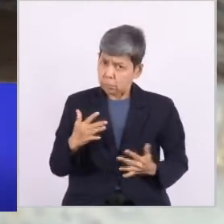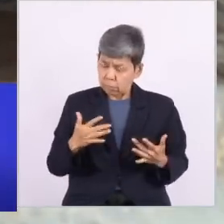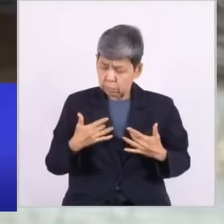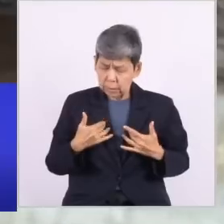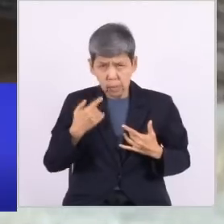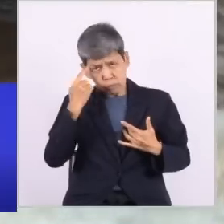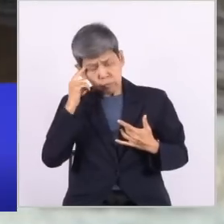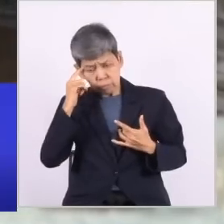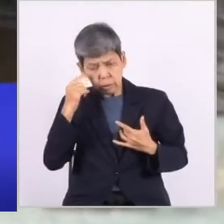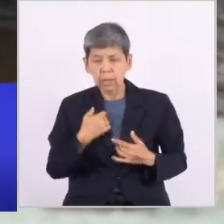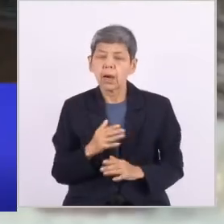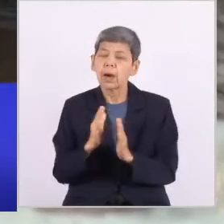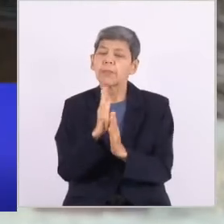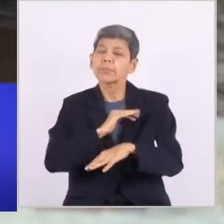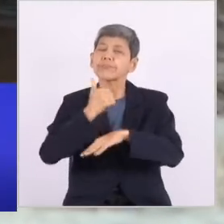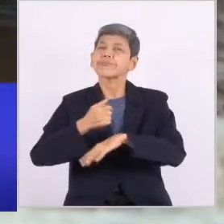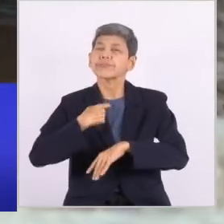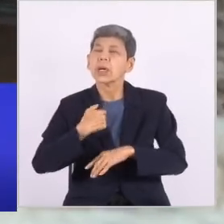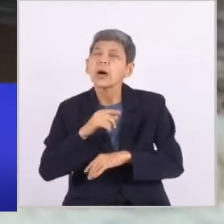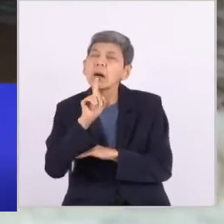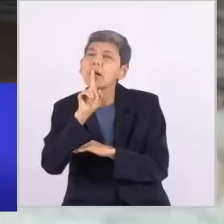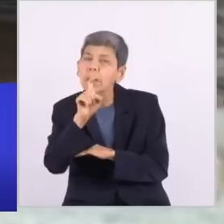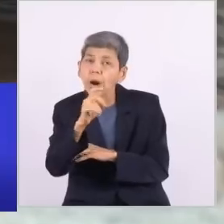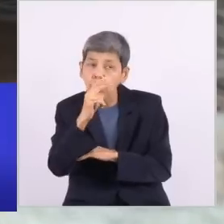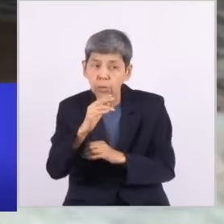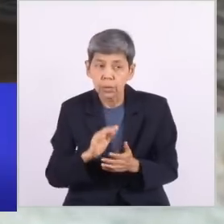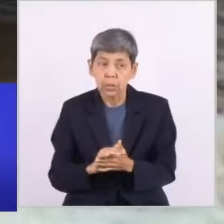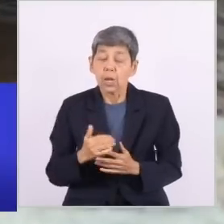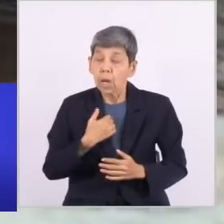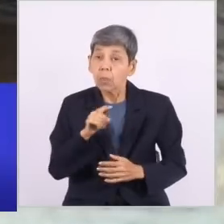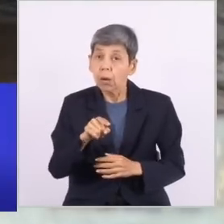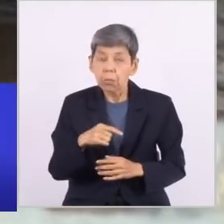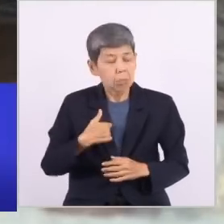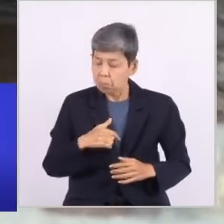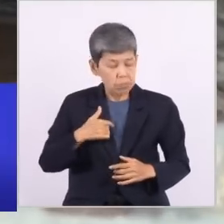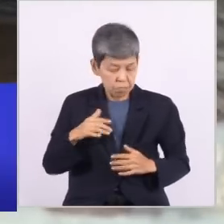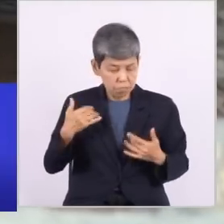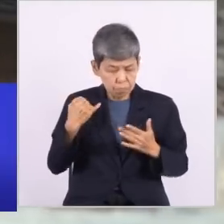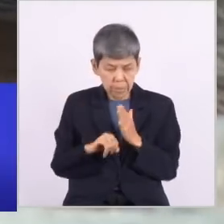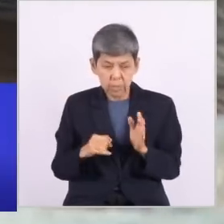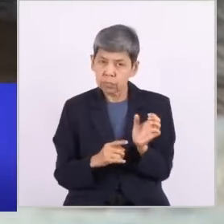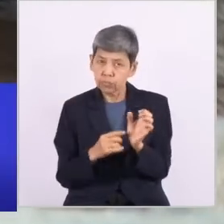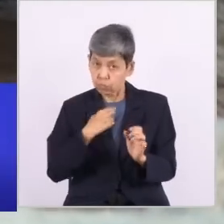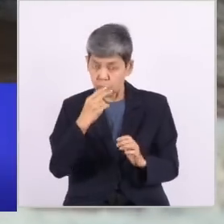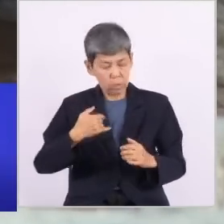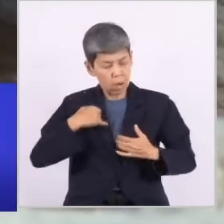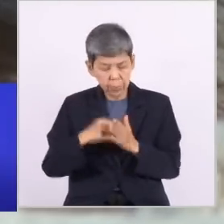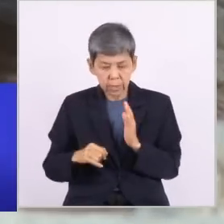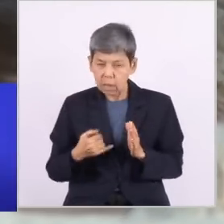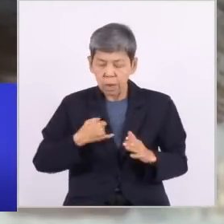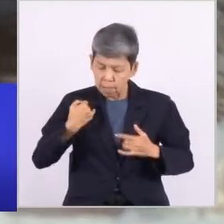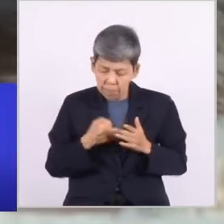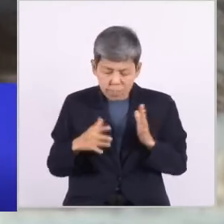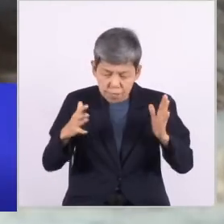ไรก่อนจะถามกลับไปยังเจ้าคณะอำเภอนี่นะครับเจ้าตัวสรุปว่าเจ้าตัวปฏิเสธนะ ก็คือเขาเปิดคลิปไง ปฏิเสธอยู่เลย